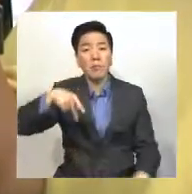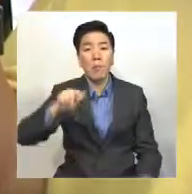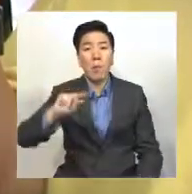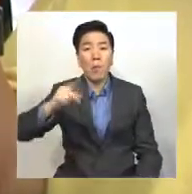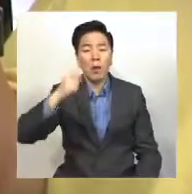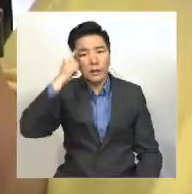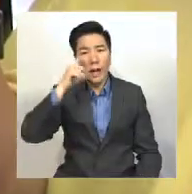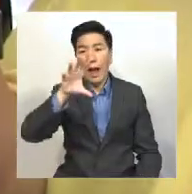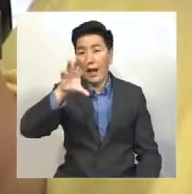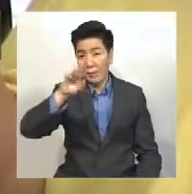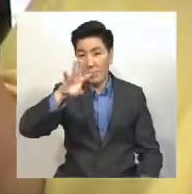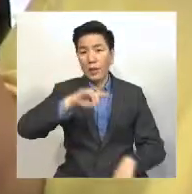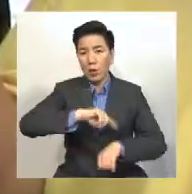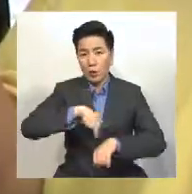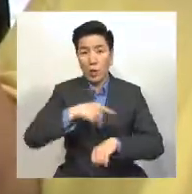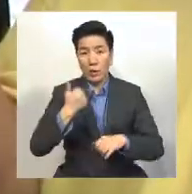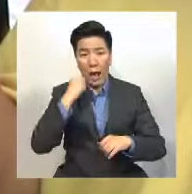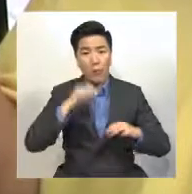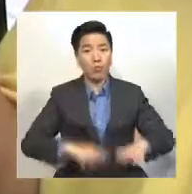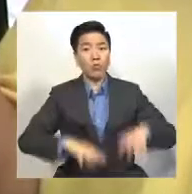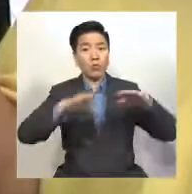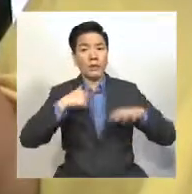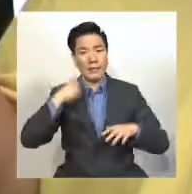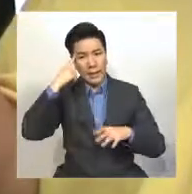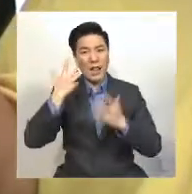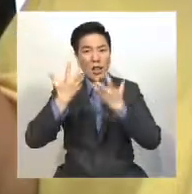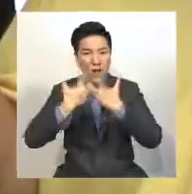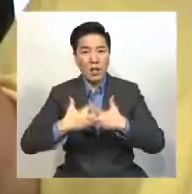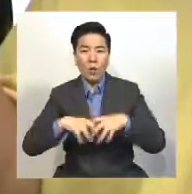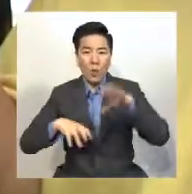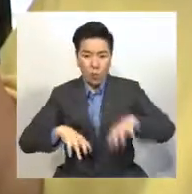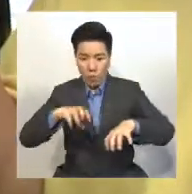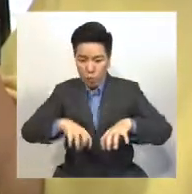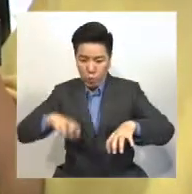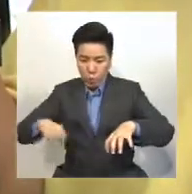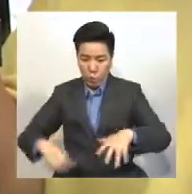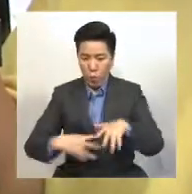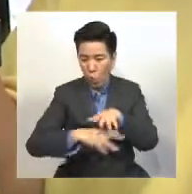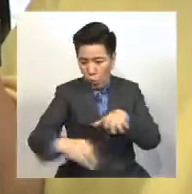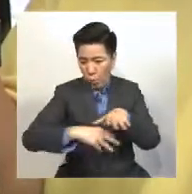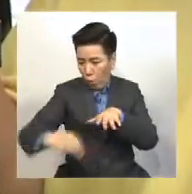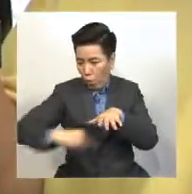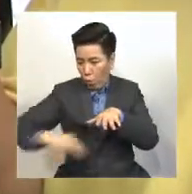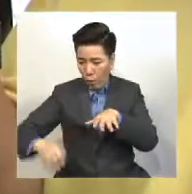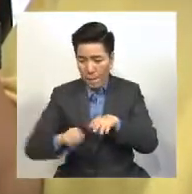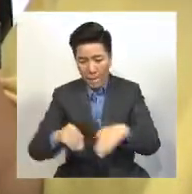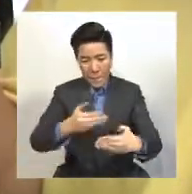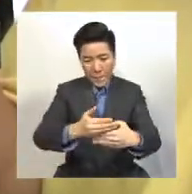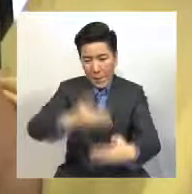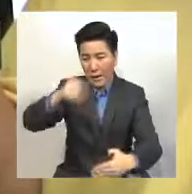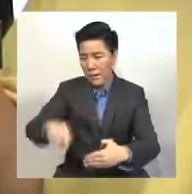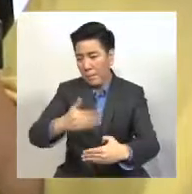อย่างนั้นก็ตามหลังจากเกิดเหตุเราพยายามที่จะเพิ่มอัตราการเร่งของการระบายน้ำก็คือเป็นการเปิดบานน